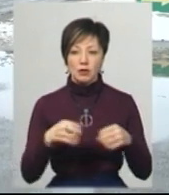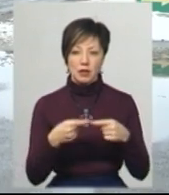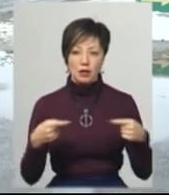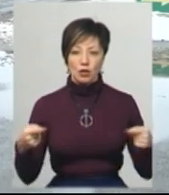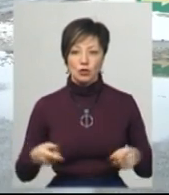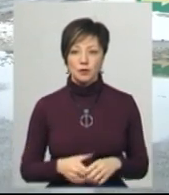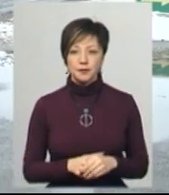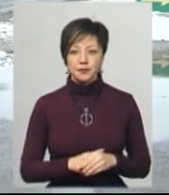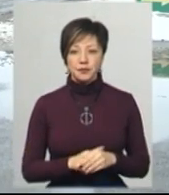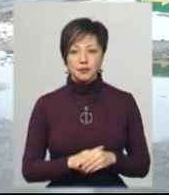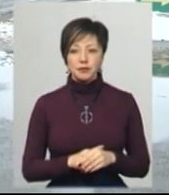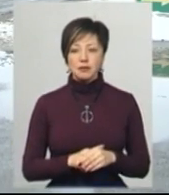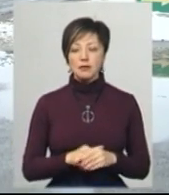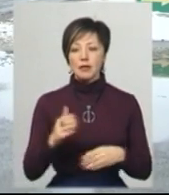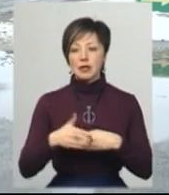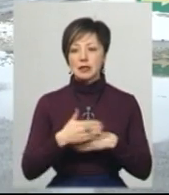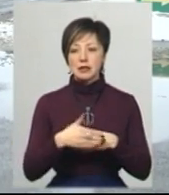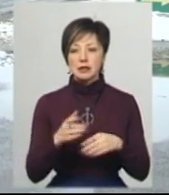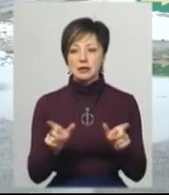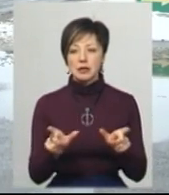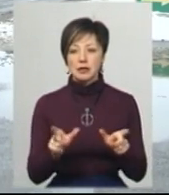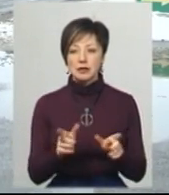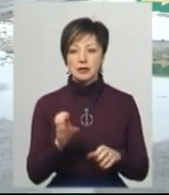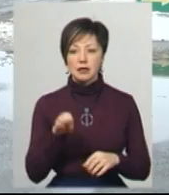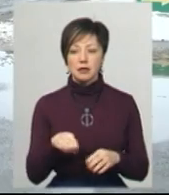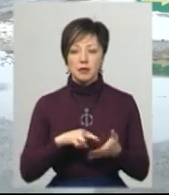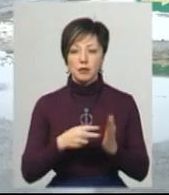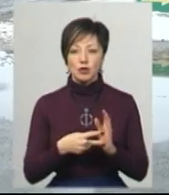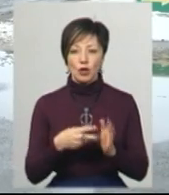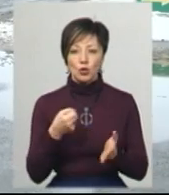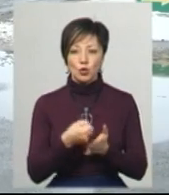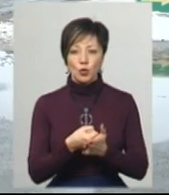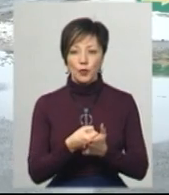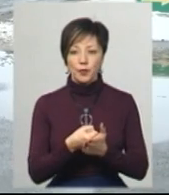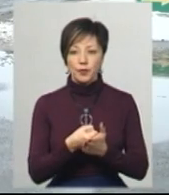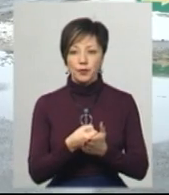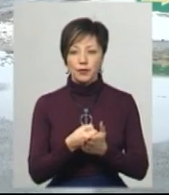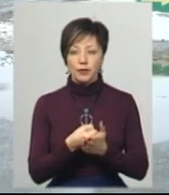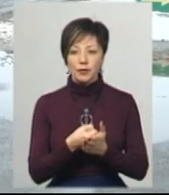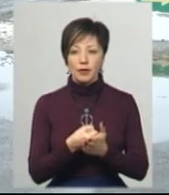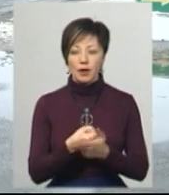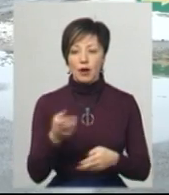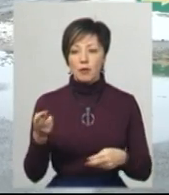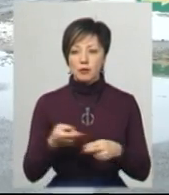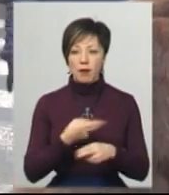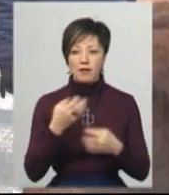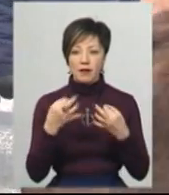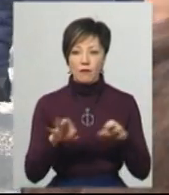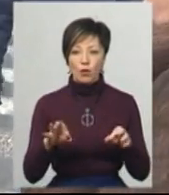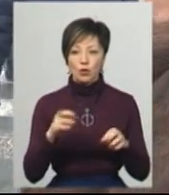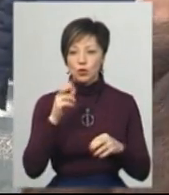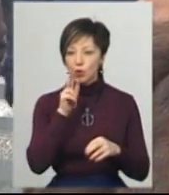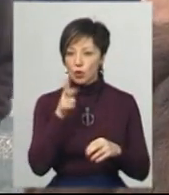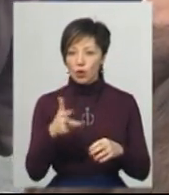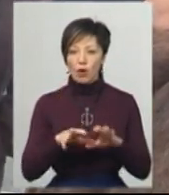далі. Значить, санкція даної статті передбачає вплоть до позбавлення волі до 3 років. За